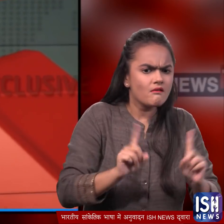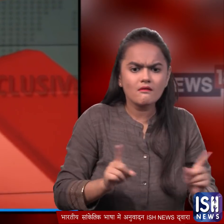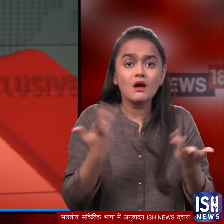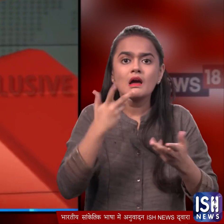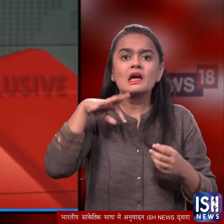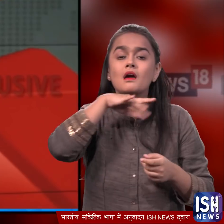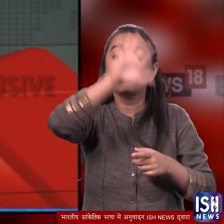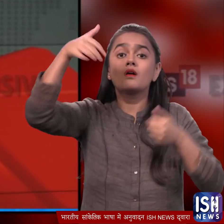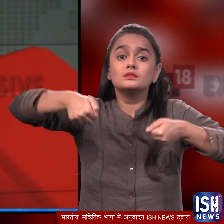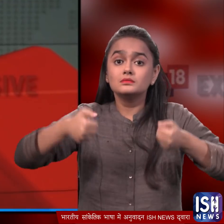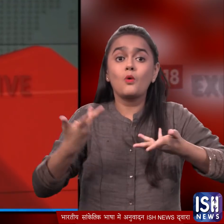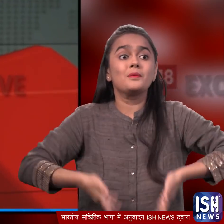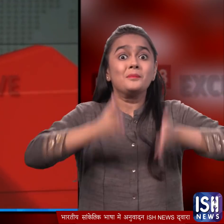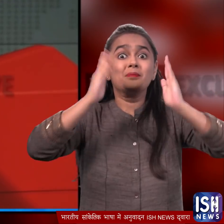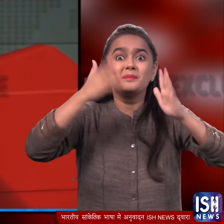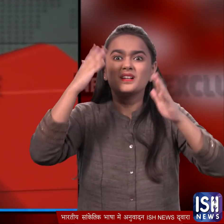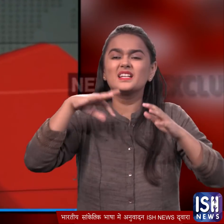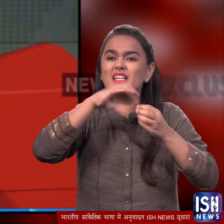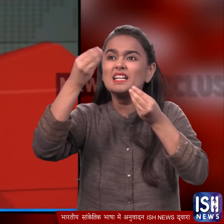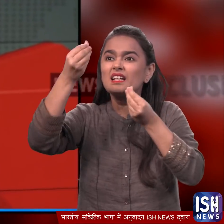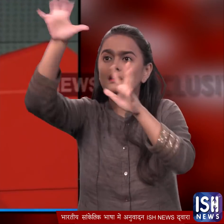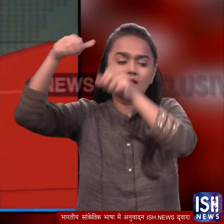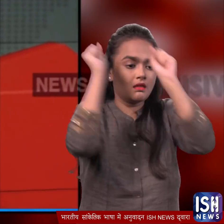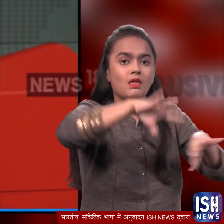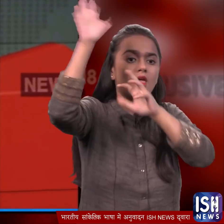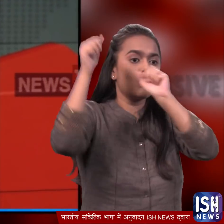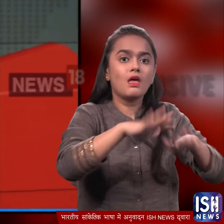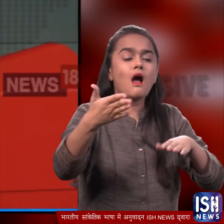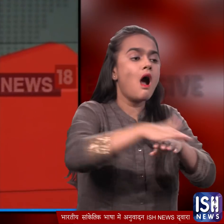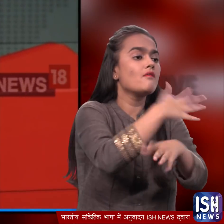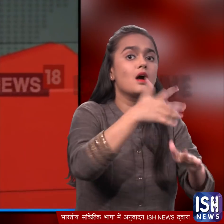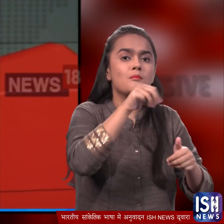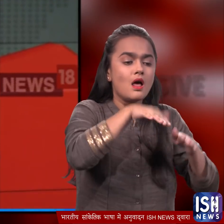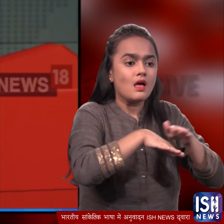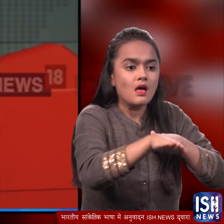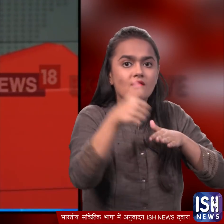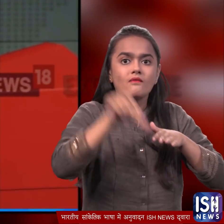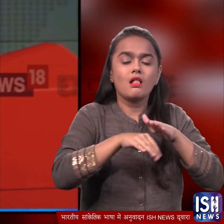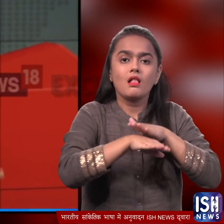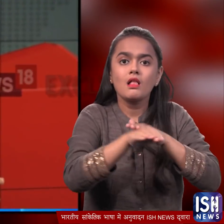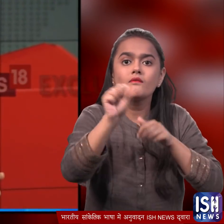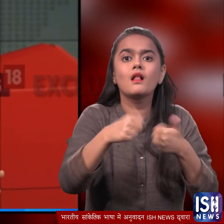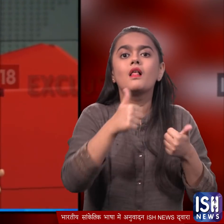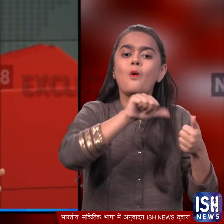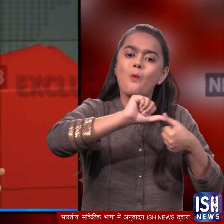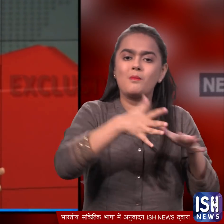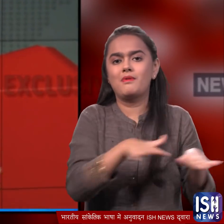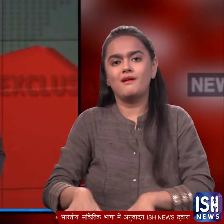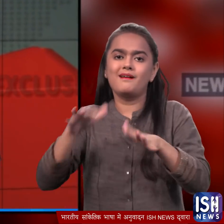लोगों ने कूड़ा कचरा और बिल्डिंग बनाने से निकलने वाले मलबे से पाट दिया है, तो बारिश का पानी तो सड़कों पर भरेगा ही।